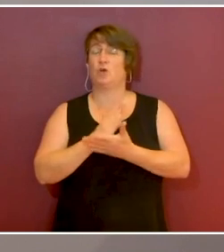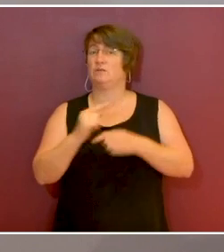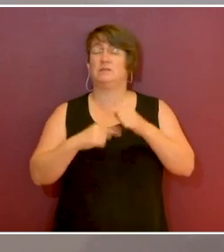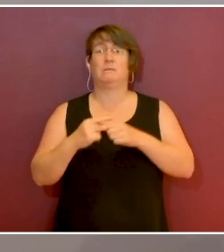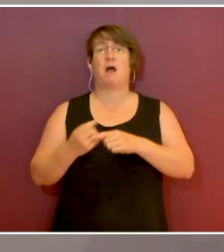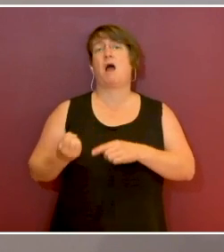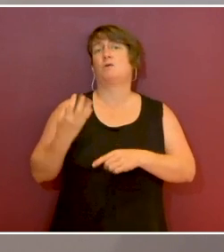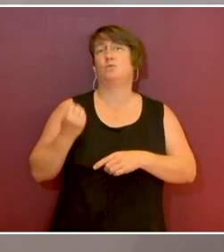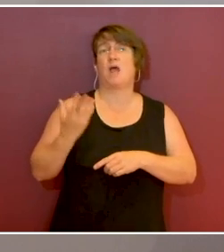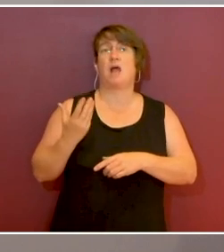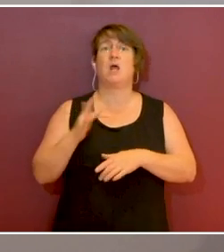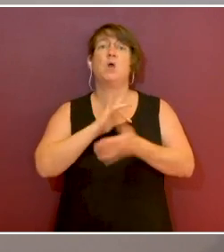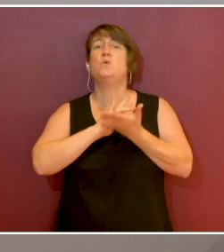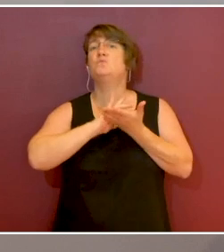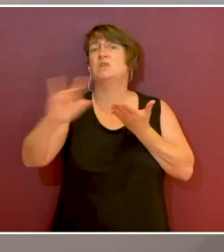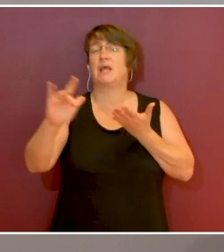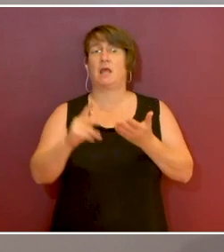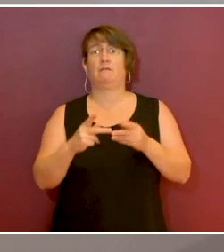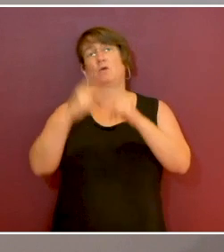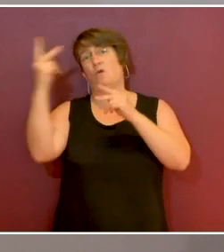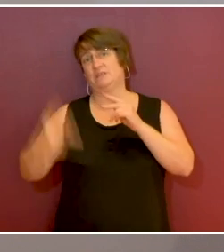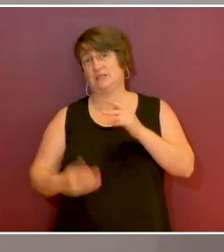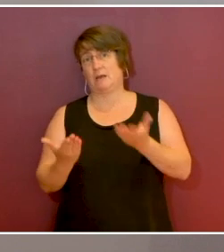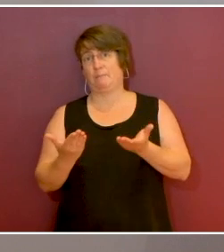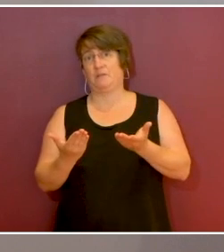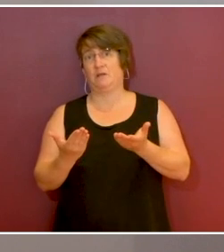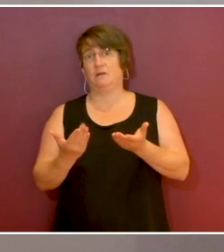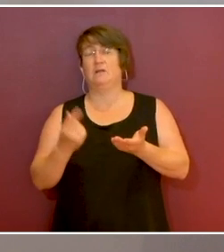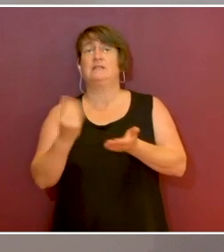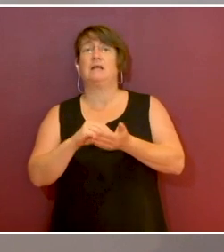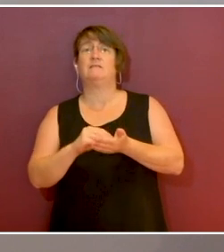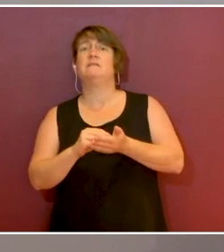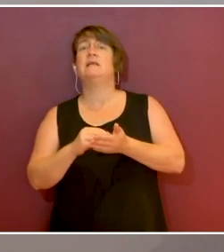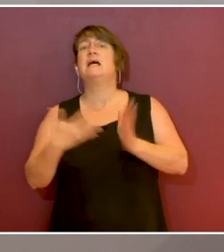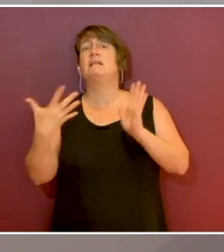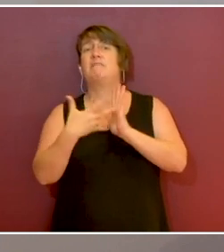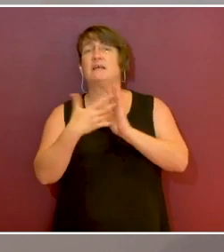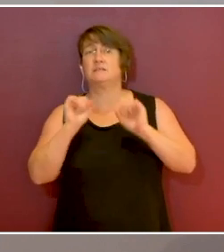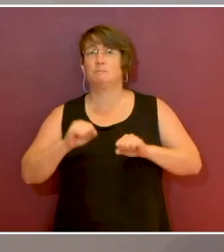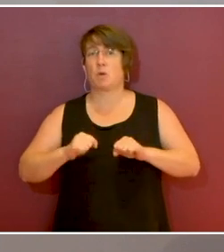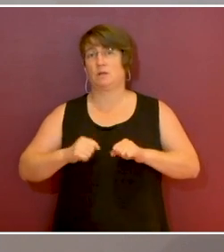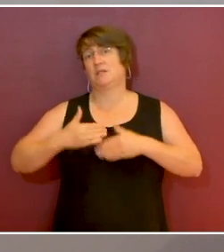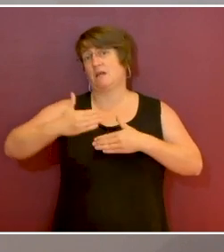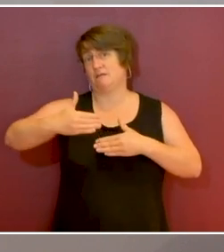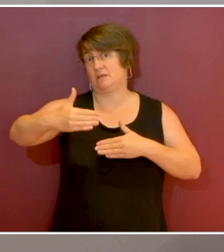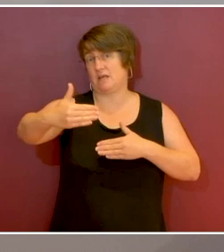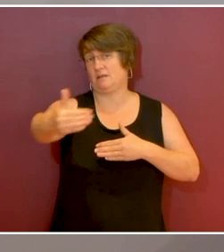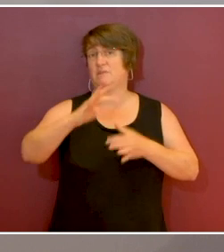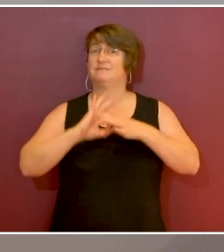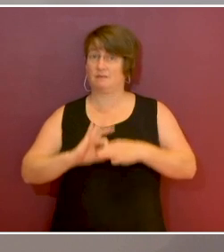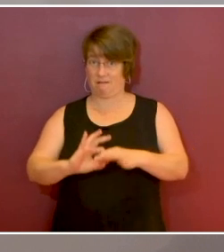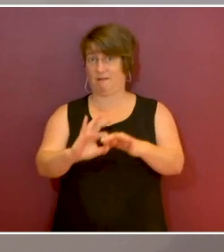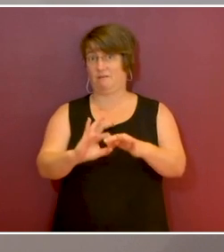aktualisierten Hygienekonzepte. Es gab dann die Einführung der regelmäßigen Testmöglichkeit, insbesondere für Erzieherinnen